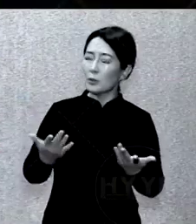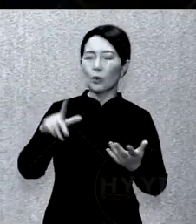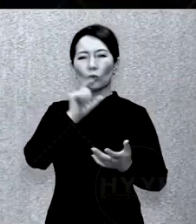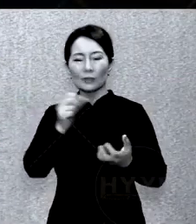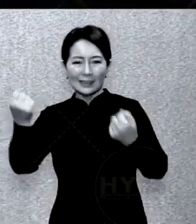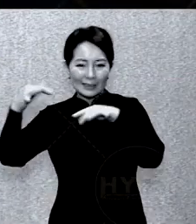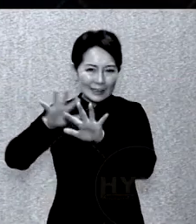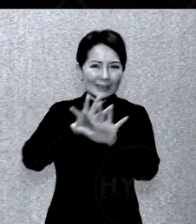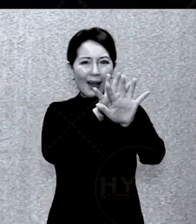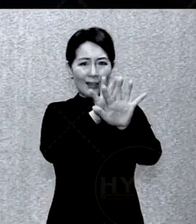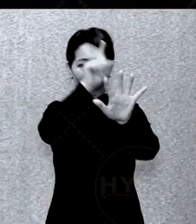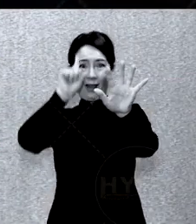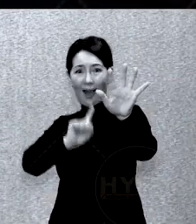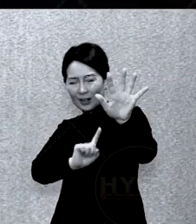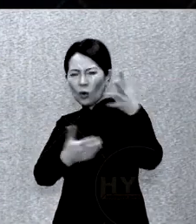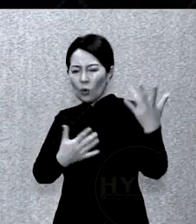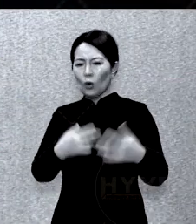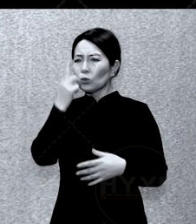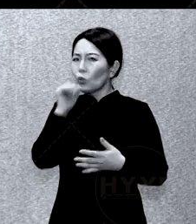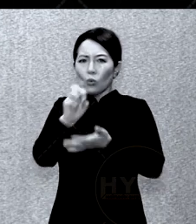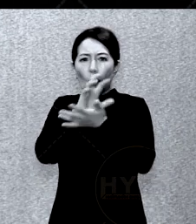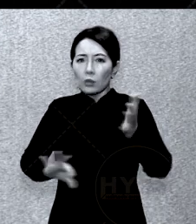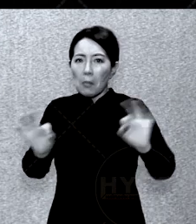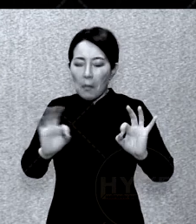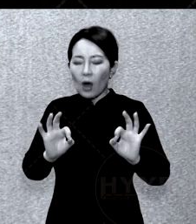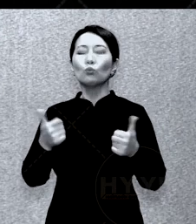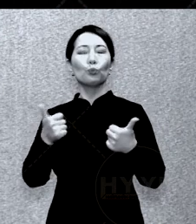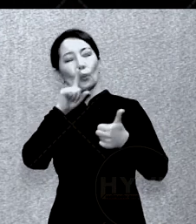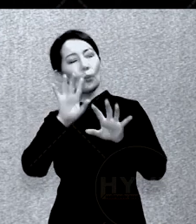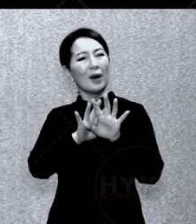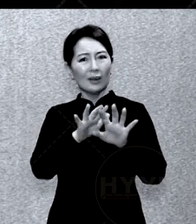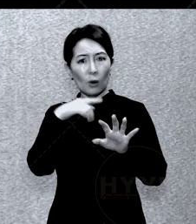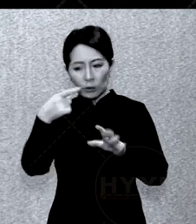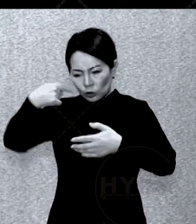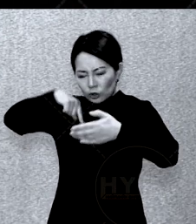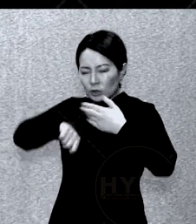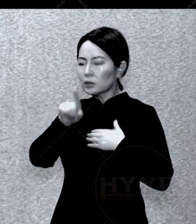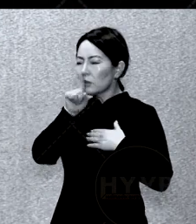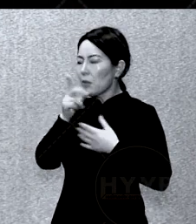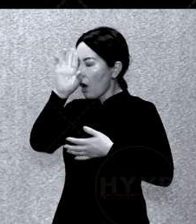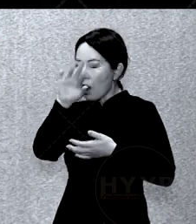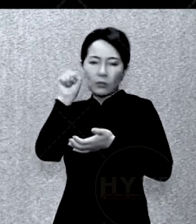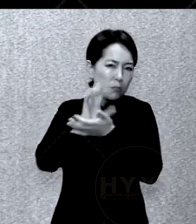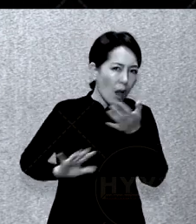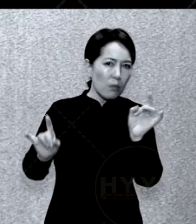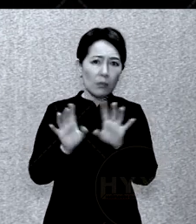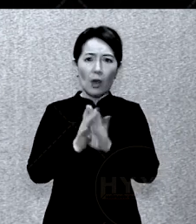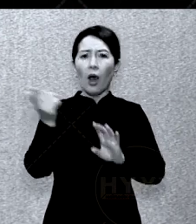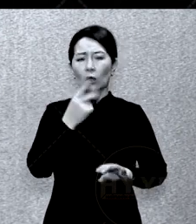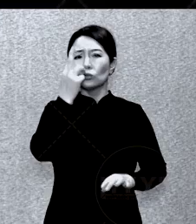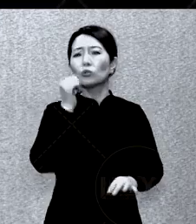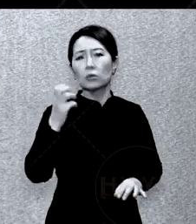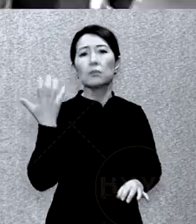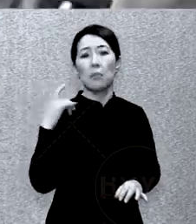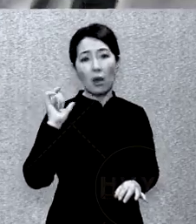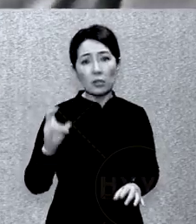Адван чагсаалт цуглааны ард талд бид нэр цус урсгалгүй энэ бүхнийг хийсэн гэж ярьдаг боловч чимээгүй цус бол маш урсд гэсэн юм аа гэж